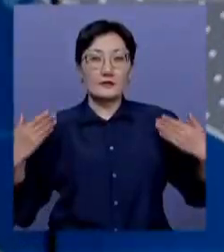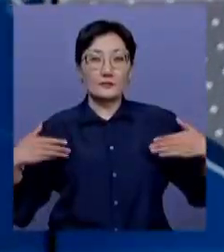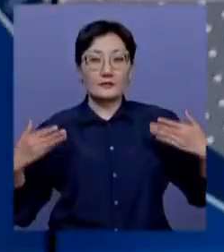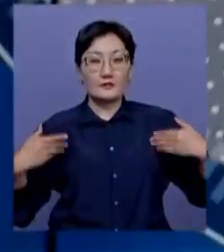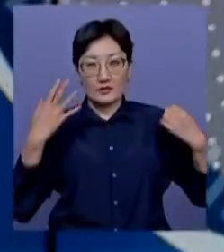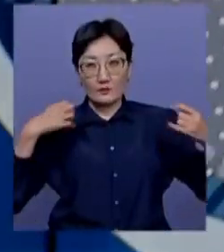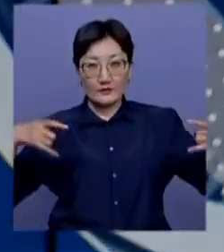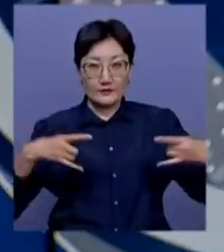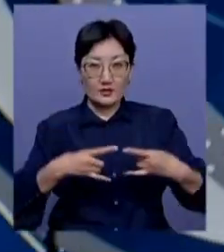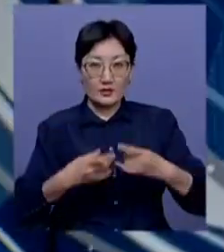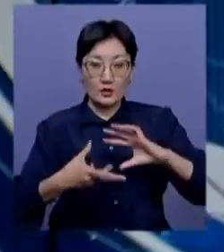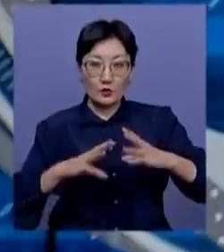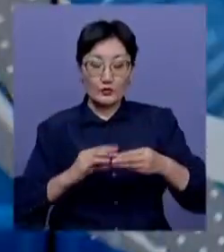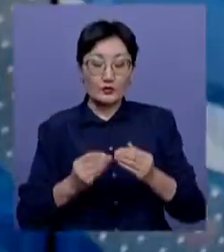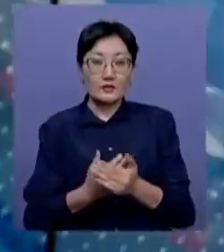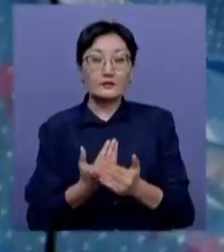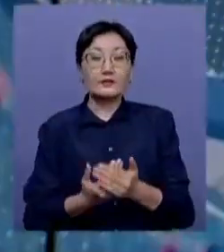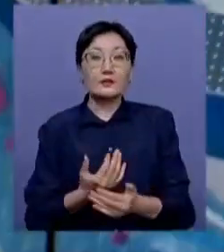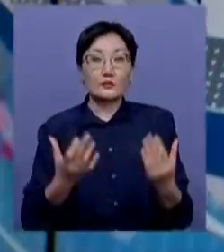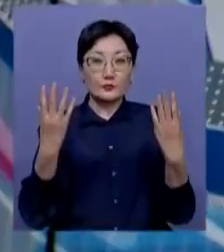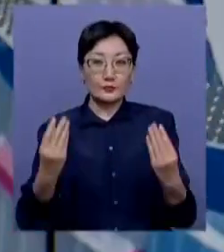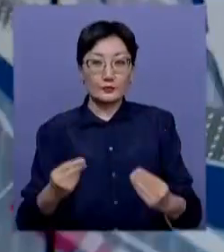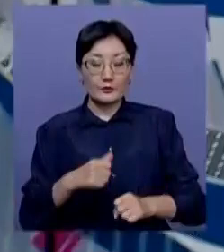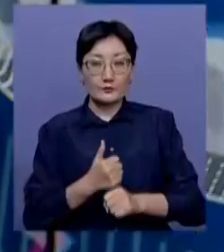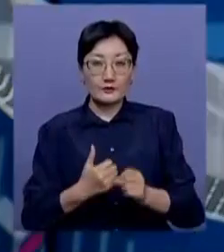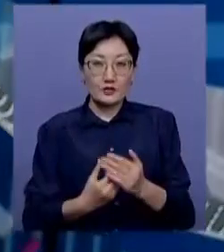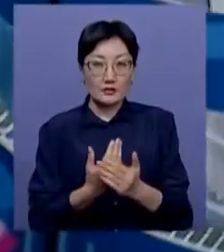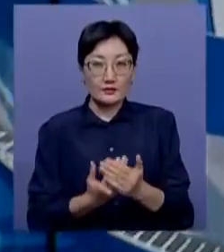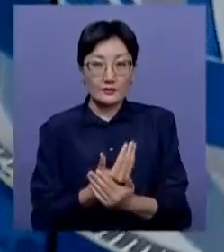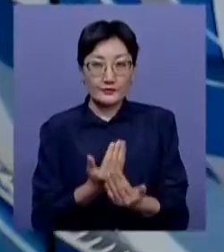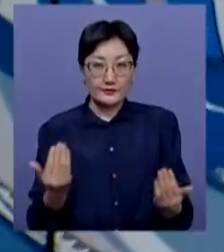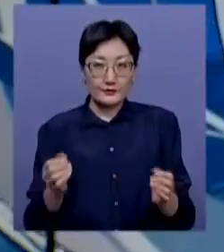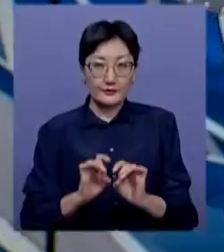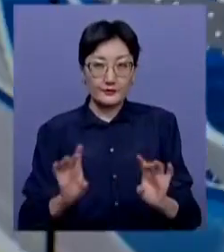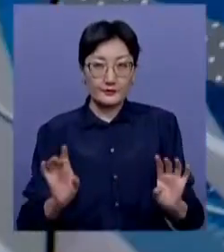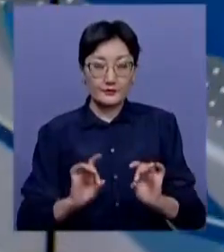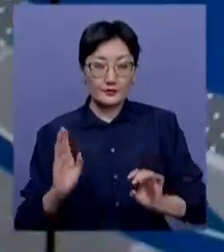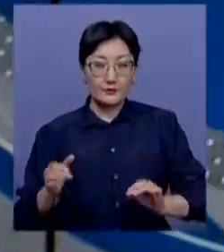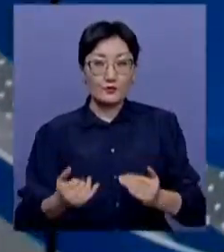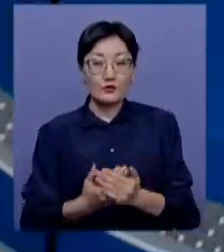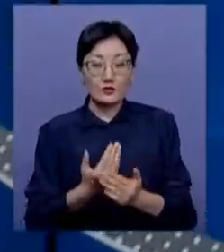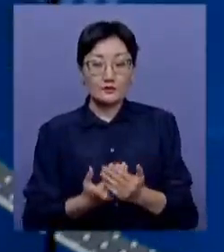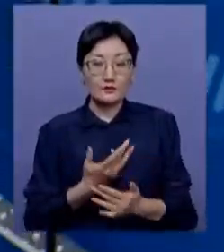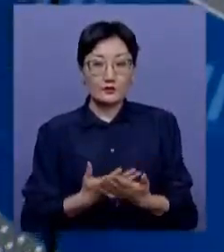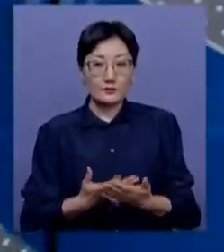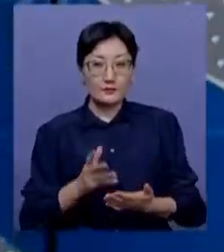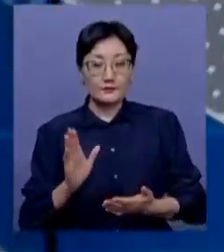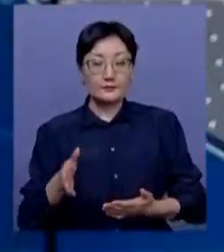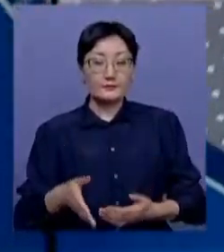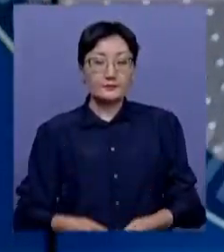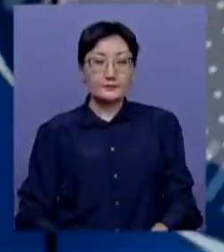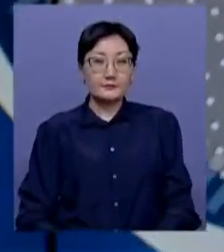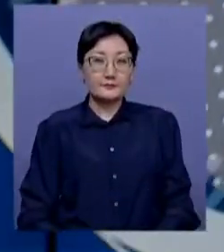Армысыздар, Алматы арнасының эфирінде кешкі жаңалықтар студияда Сая Меңдеке және әріптесім Бұлбұл Қалнұрғызы. Бүгін жаңалықтардан